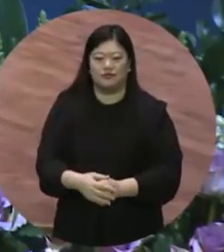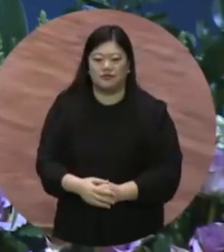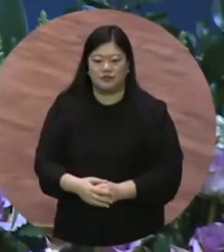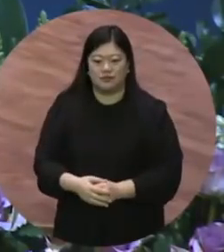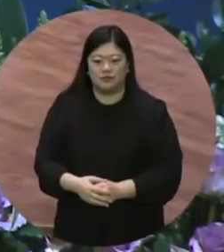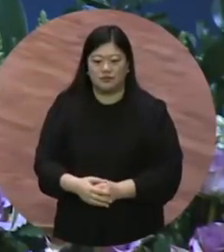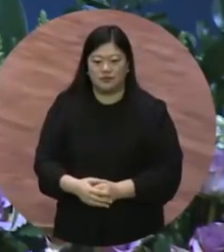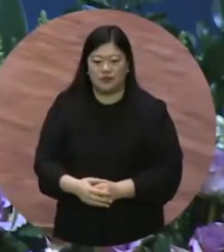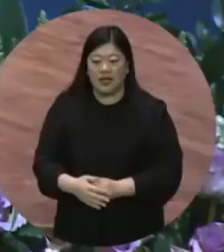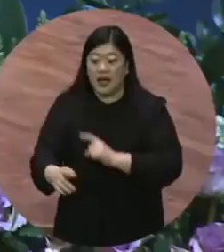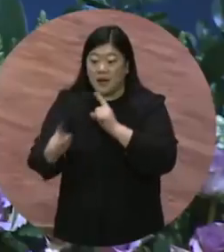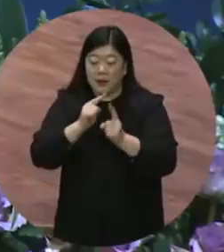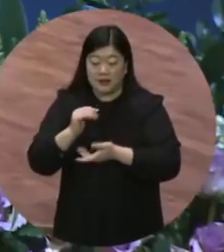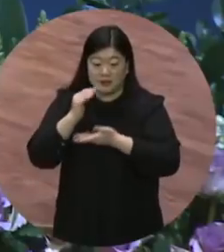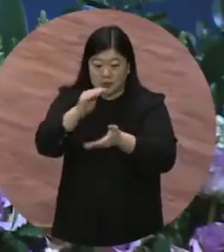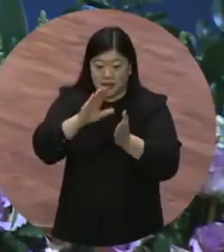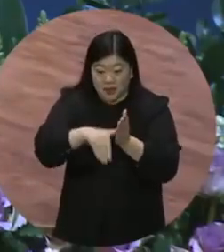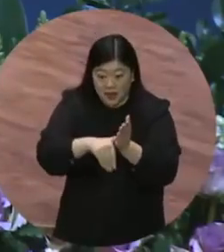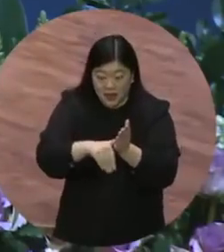내 생각, 내 경험